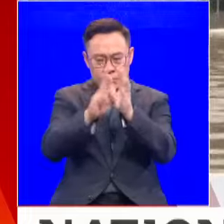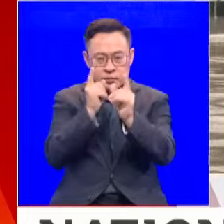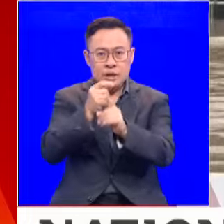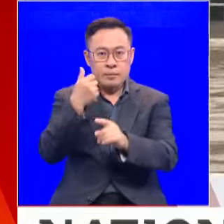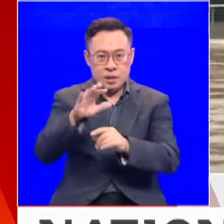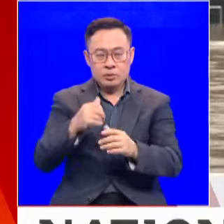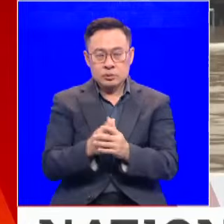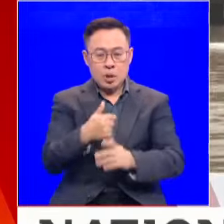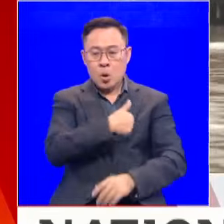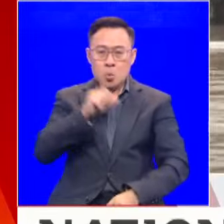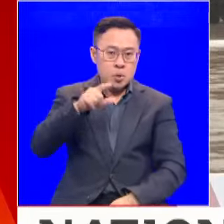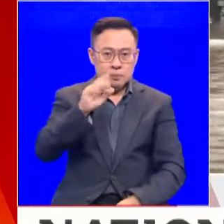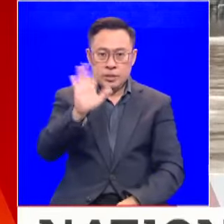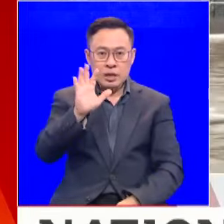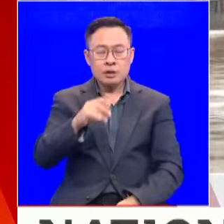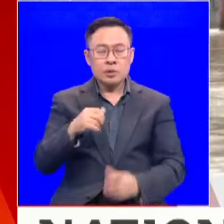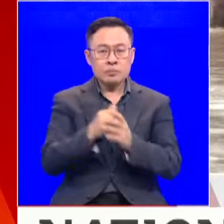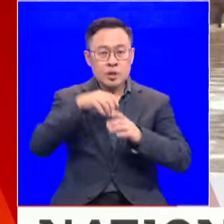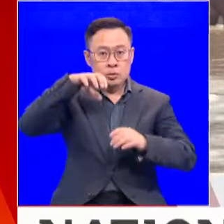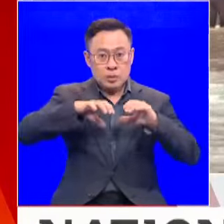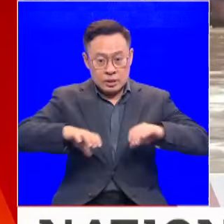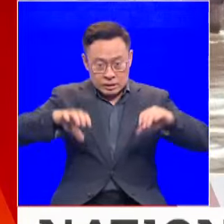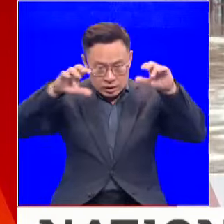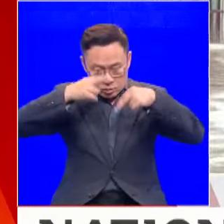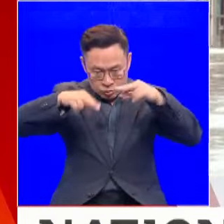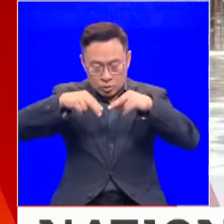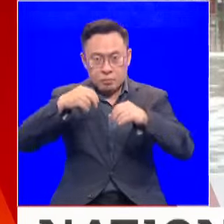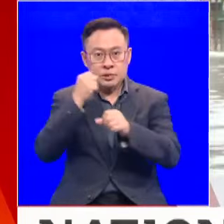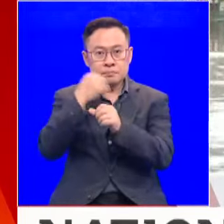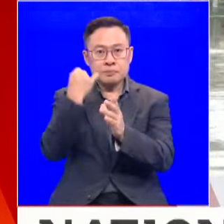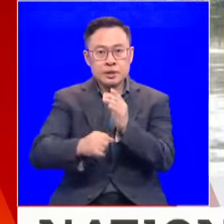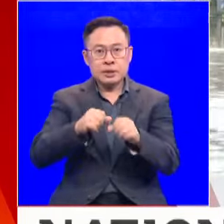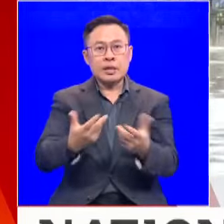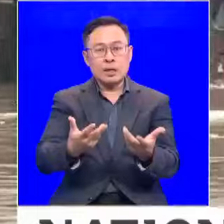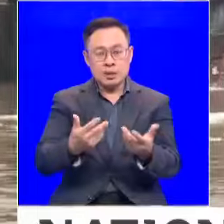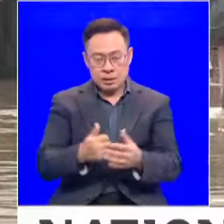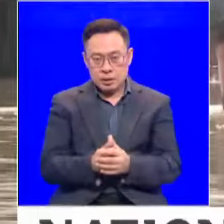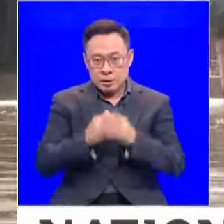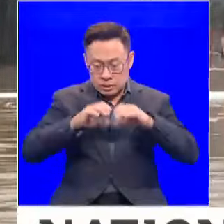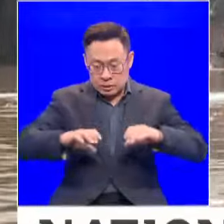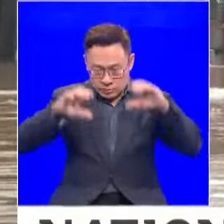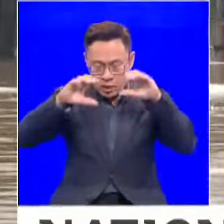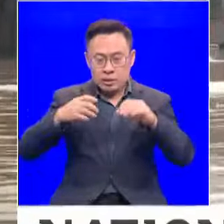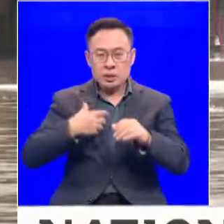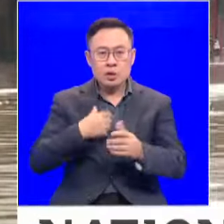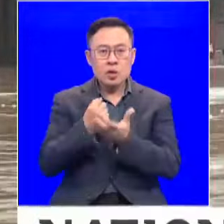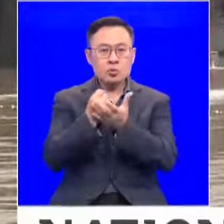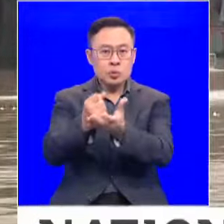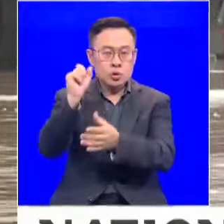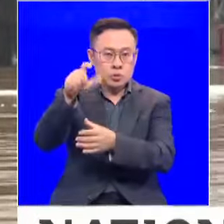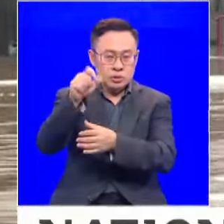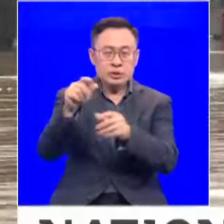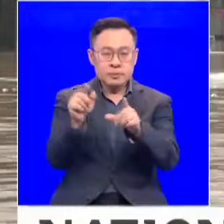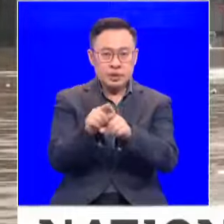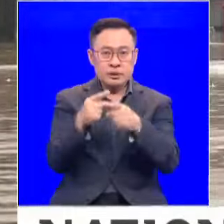เพราะว่ายังมีหน่วยงานติดตามตรวจสอบการใช้จ่ายเงินของรัฐบาลอยู่แต่ว่ารัฐบาลก็ไม่ได้นอนใจในภาวะวิกฤตแบบนี้นะนะคะประชา